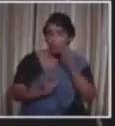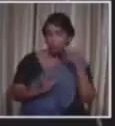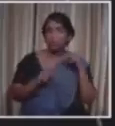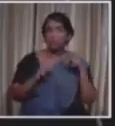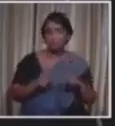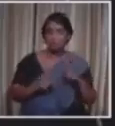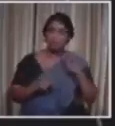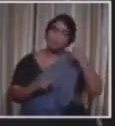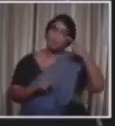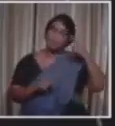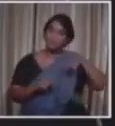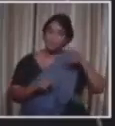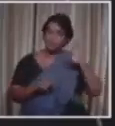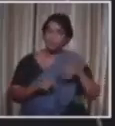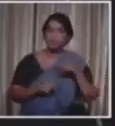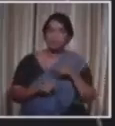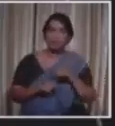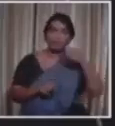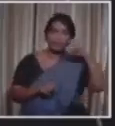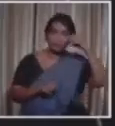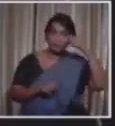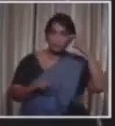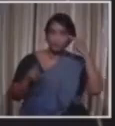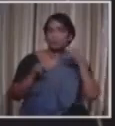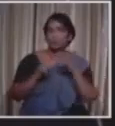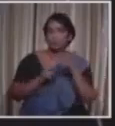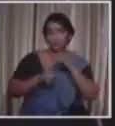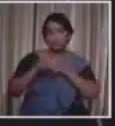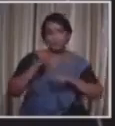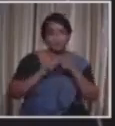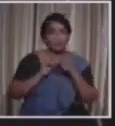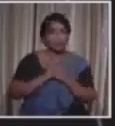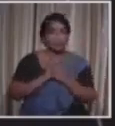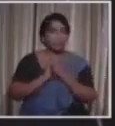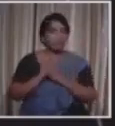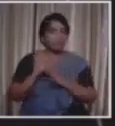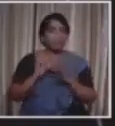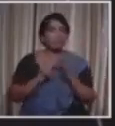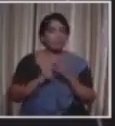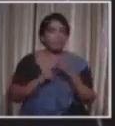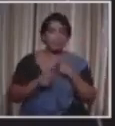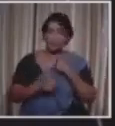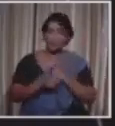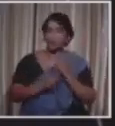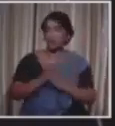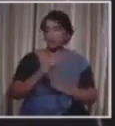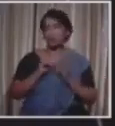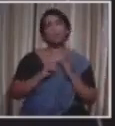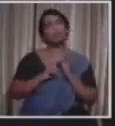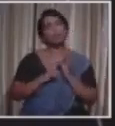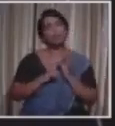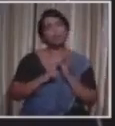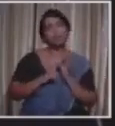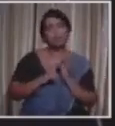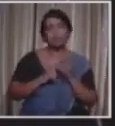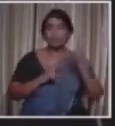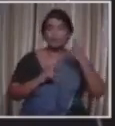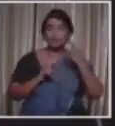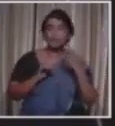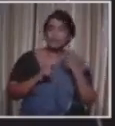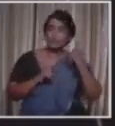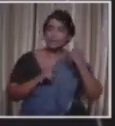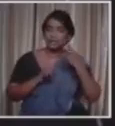මම විශ්වාස කරනවා. දැන් විදුලි බලය පිළිබඳව කතා කරොත් ගරු මන්ත්‍රීතුමනි මම රාජ්‍ය අමාත්‍යවරයා විදියට අපි EY කෝල්